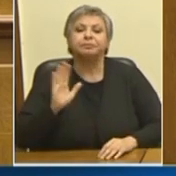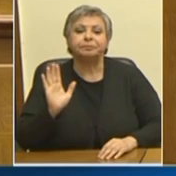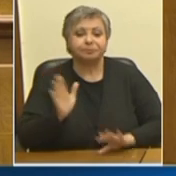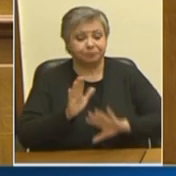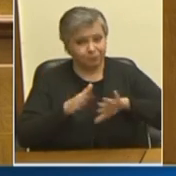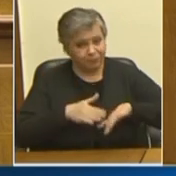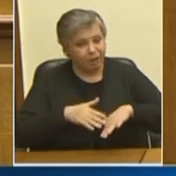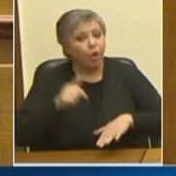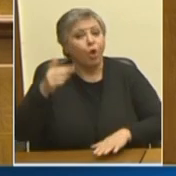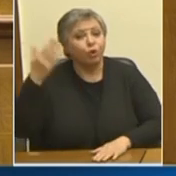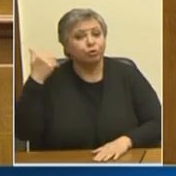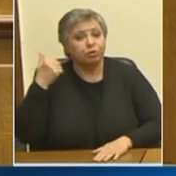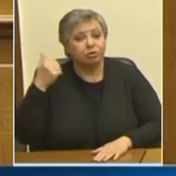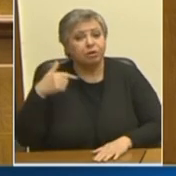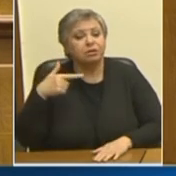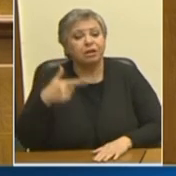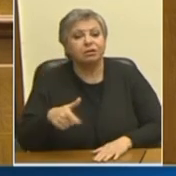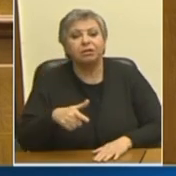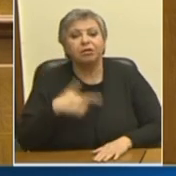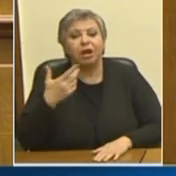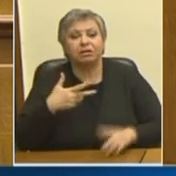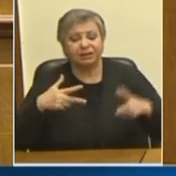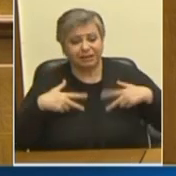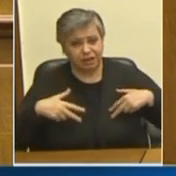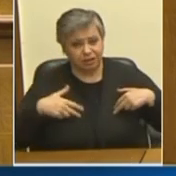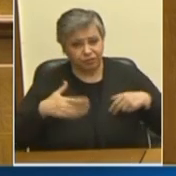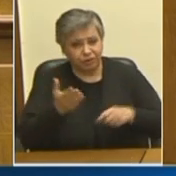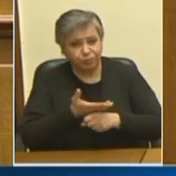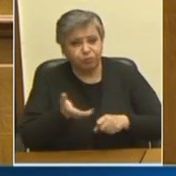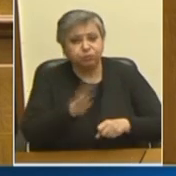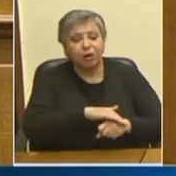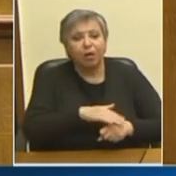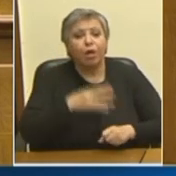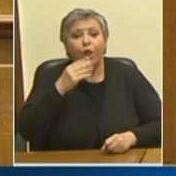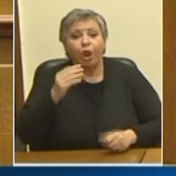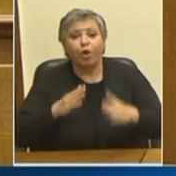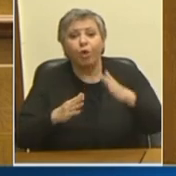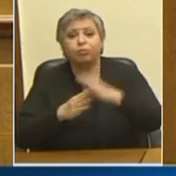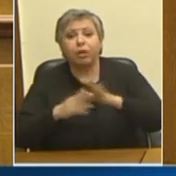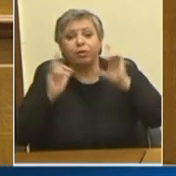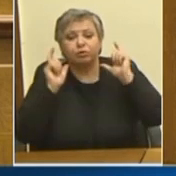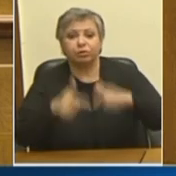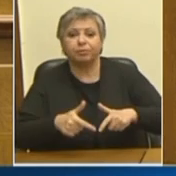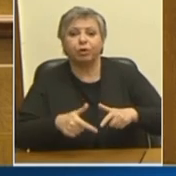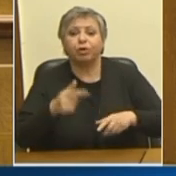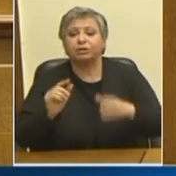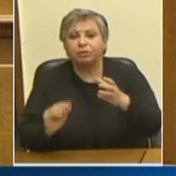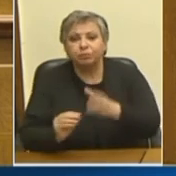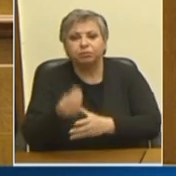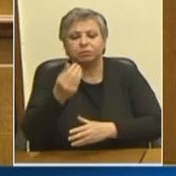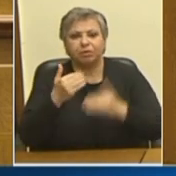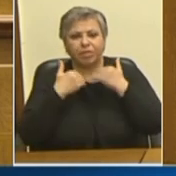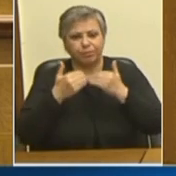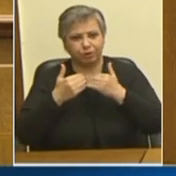μια κυβέρνηση με επιχείρημα το ζήτημα του Προέδρου, έρχεστε τώρα και λέτε να μην μπορεί να πέσει η